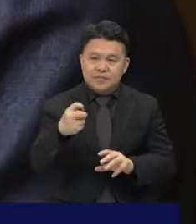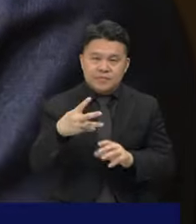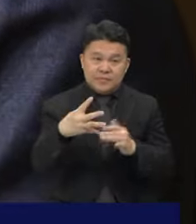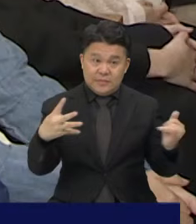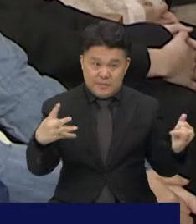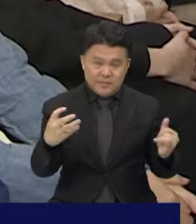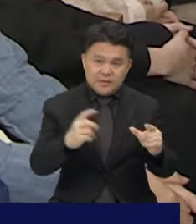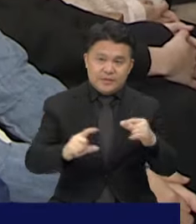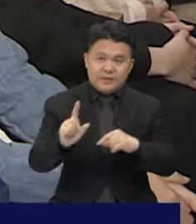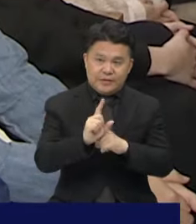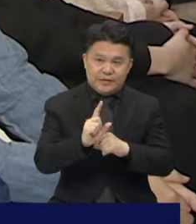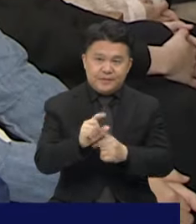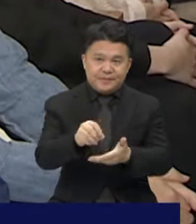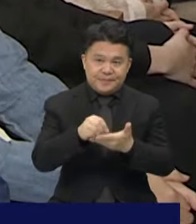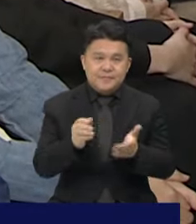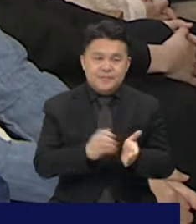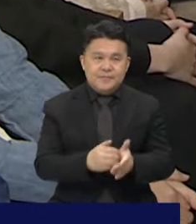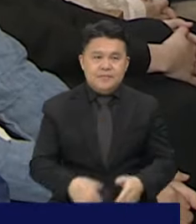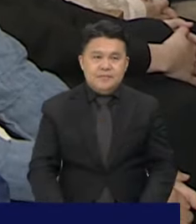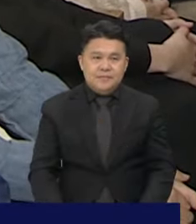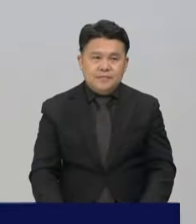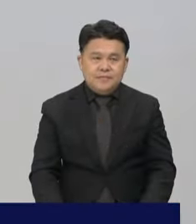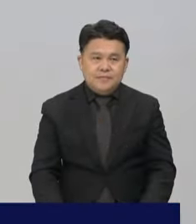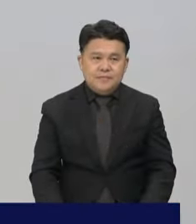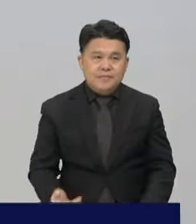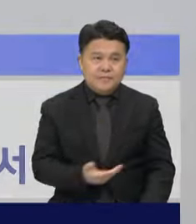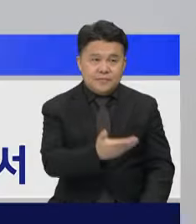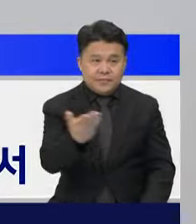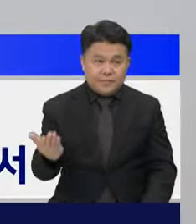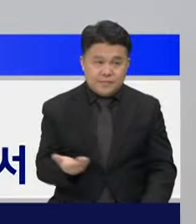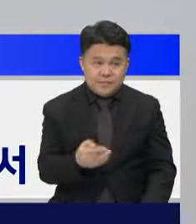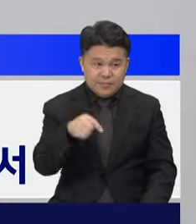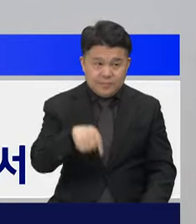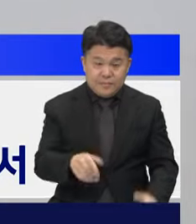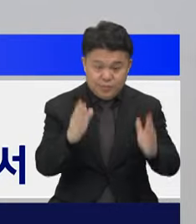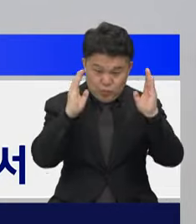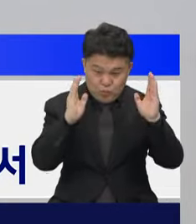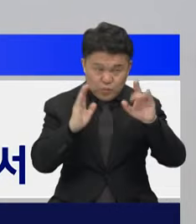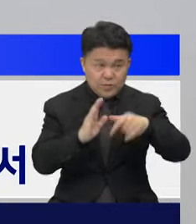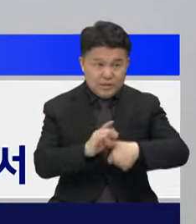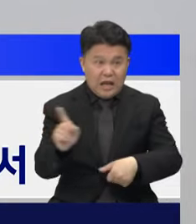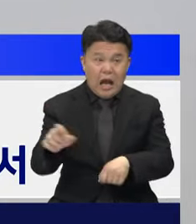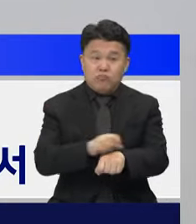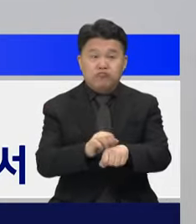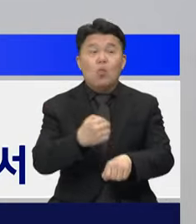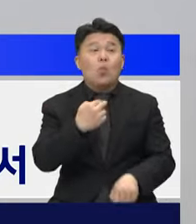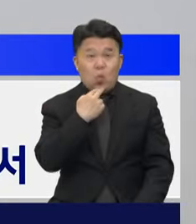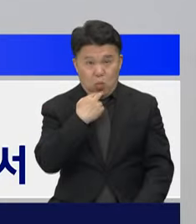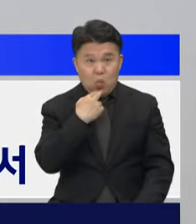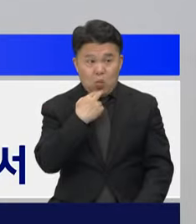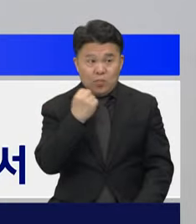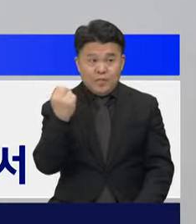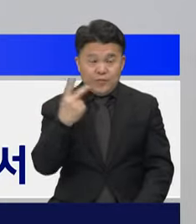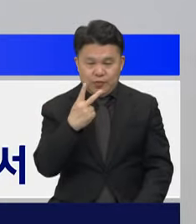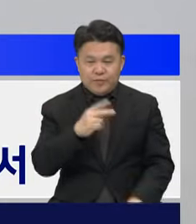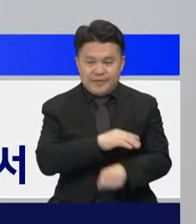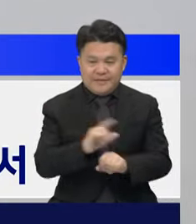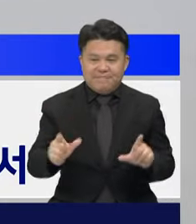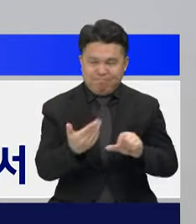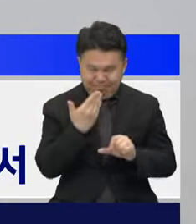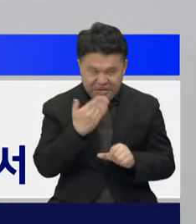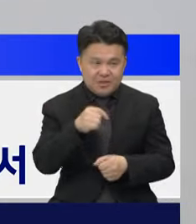학생들이 추가로 신규 입학했습니다. 여러분들이 이곳에서 공부할 때 아무런 불편함이